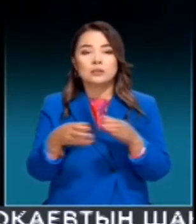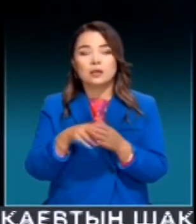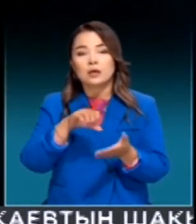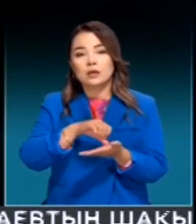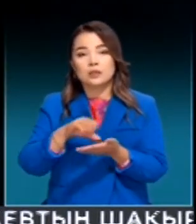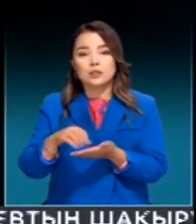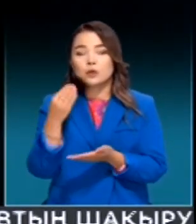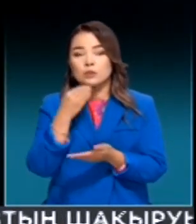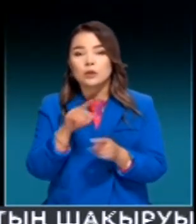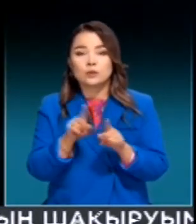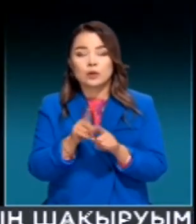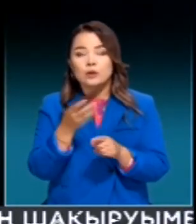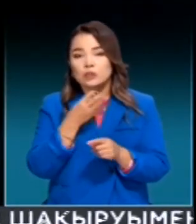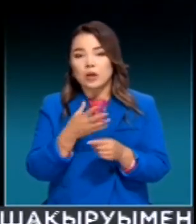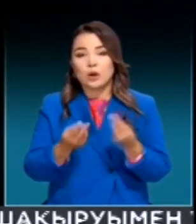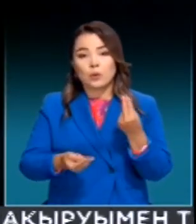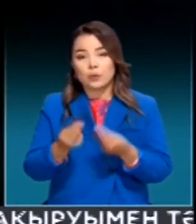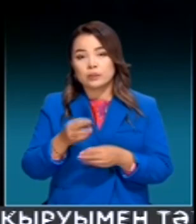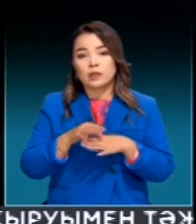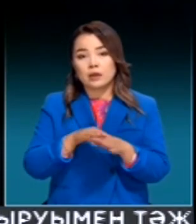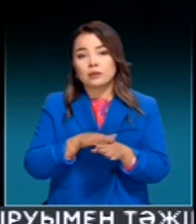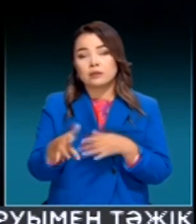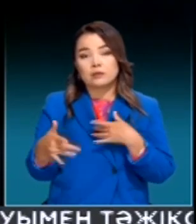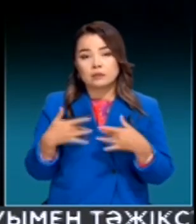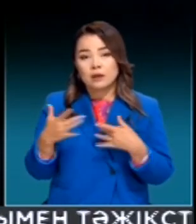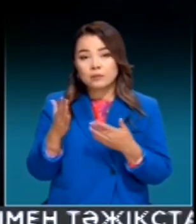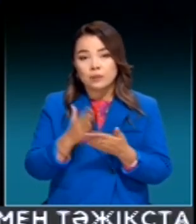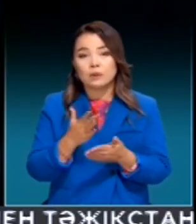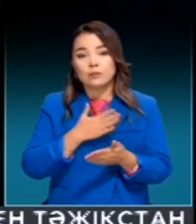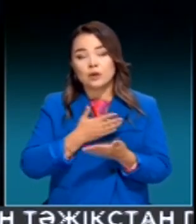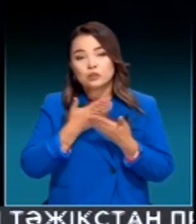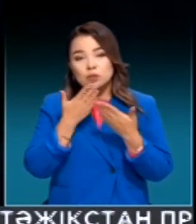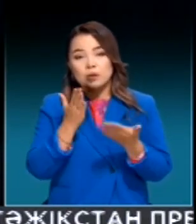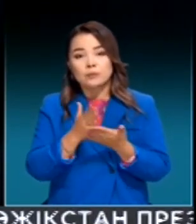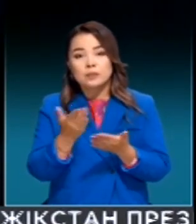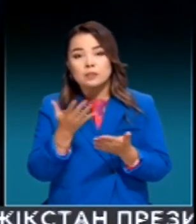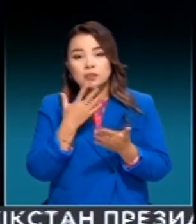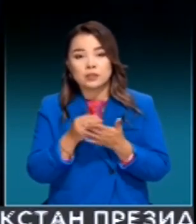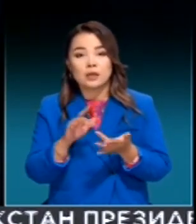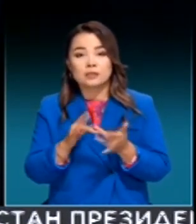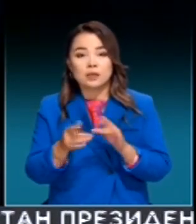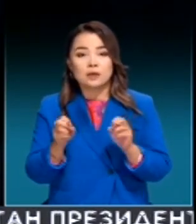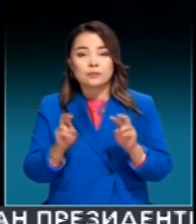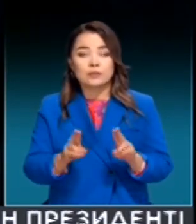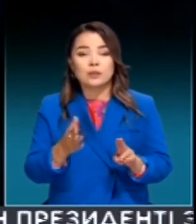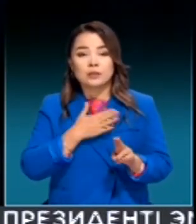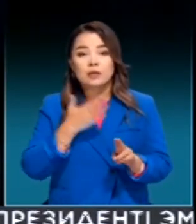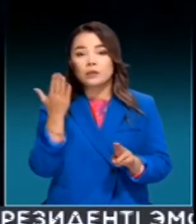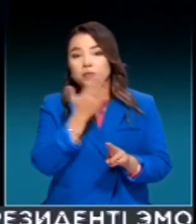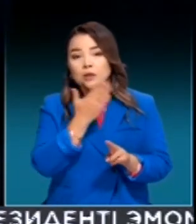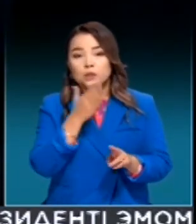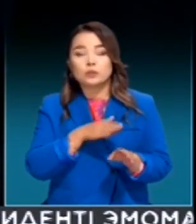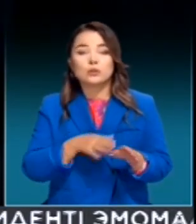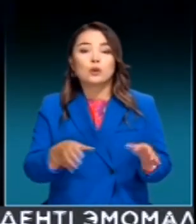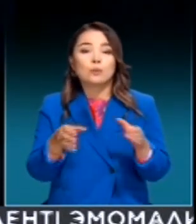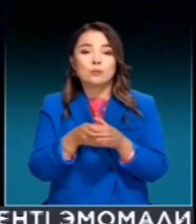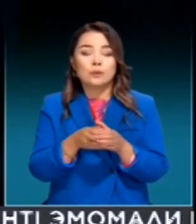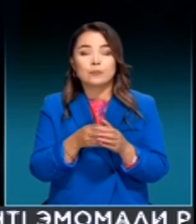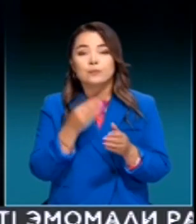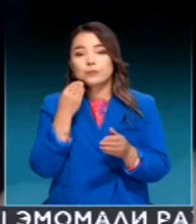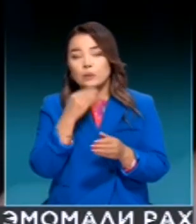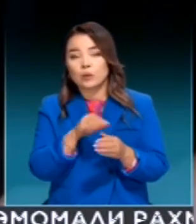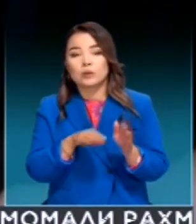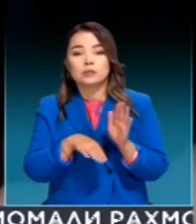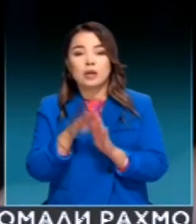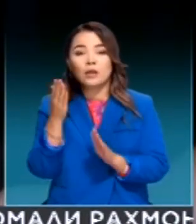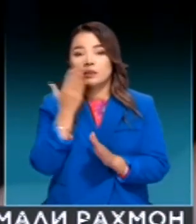барлығы күшті, қазір жақсы ойнайды. Және негізі мен оқыған бір сайттарда біздің фильмдерім топ күшті фильмдердің біріне кіреді